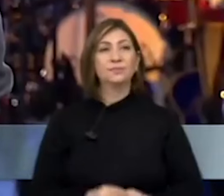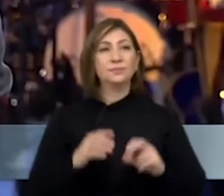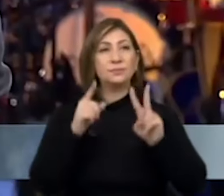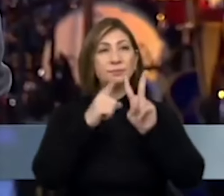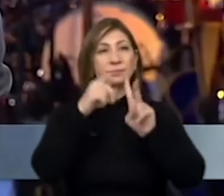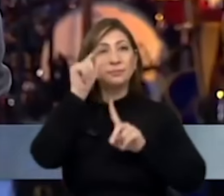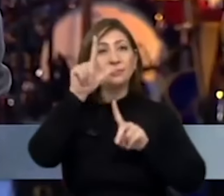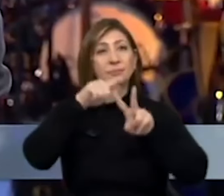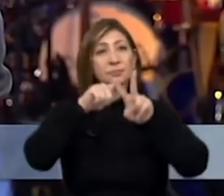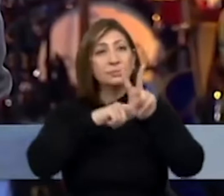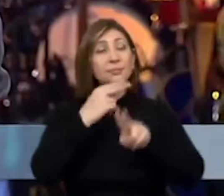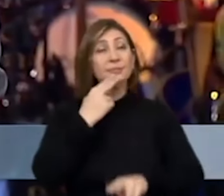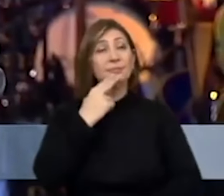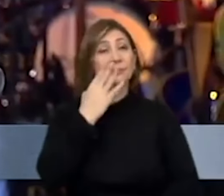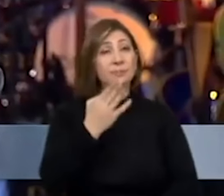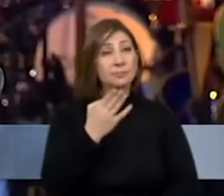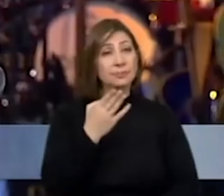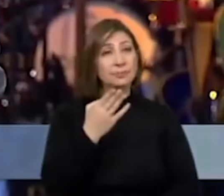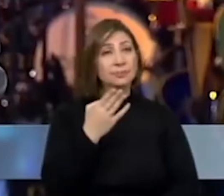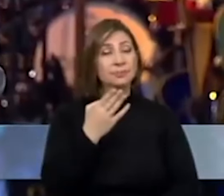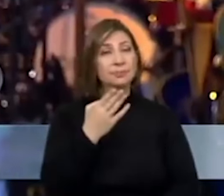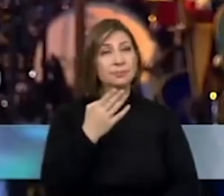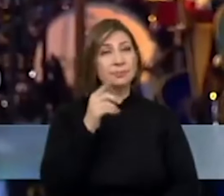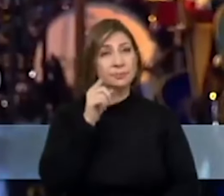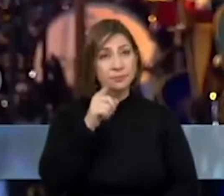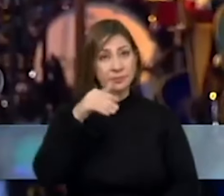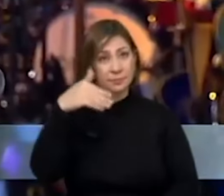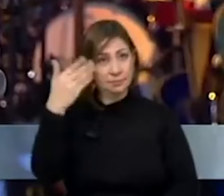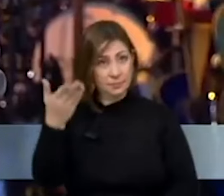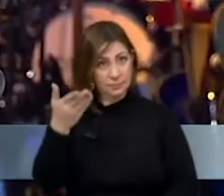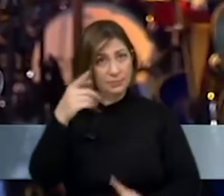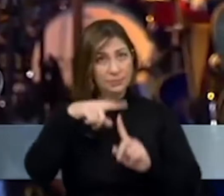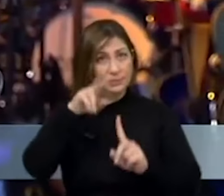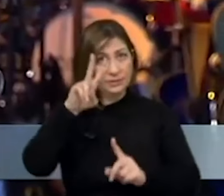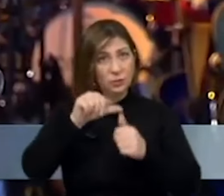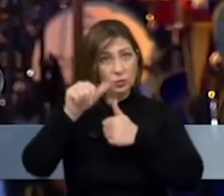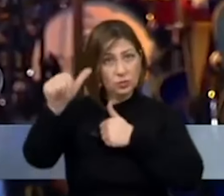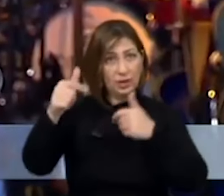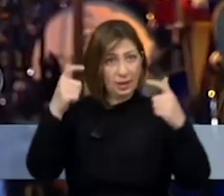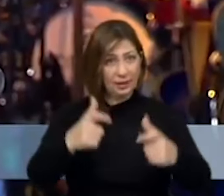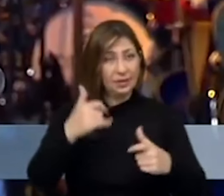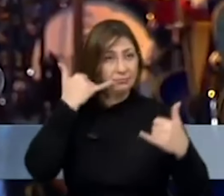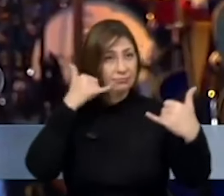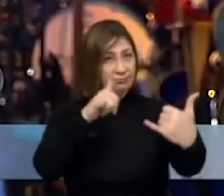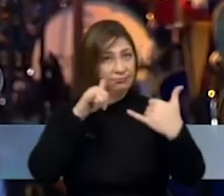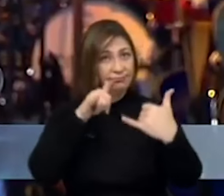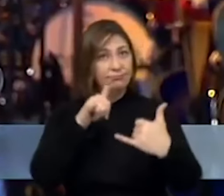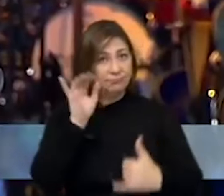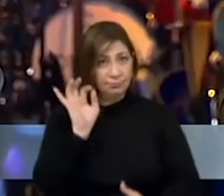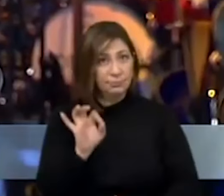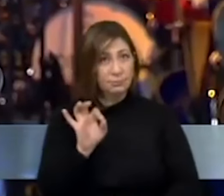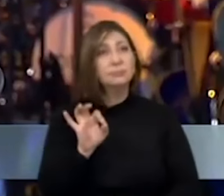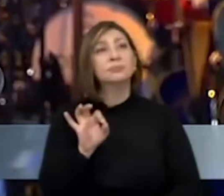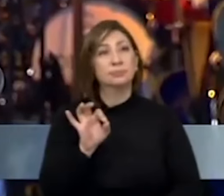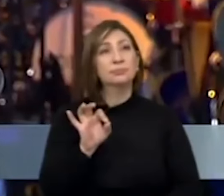Nilay Hanım, versin. Nilay Hanım. Efendim Okan Bey. Yani siz başka herhalde televizyona uzak bir yerden bizimle